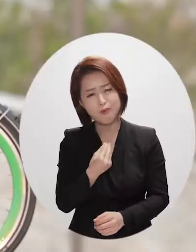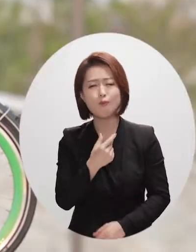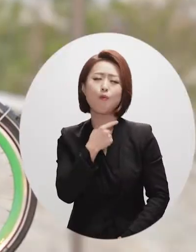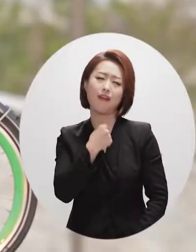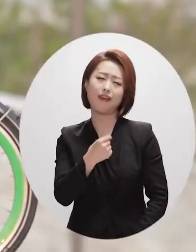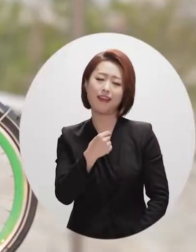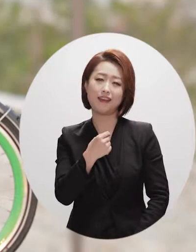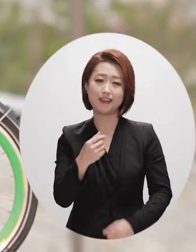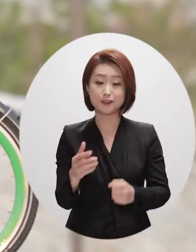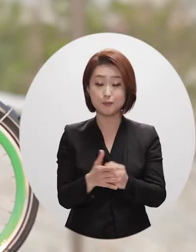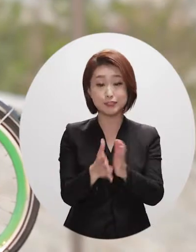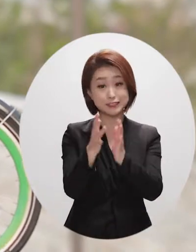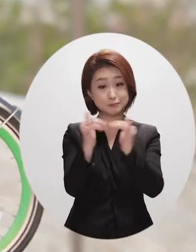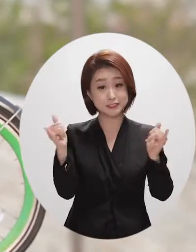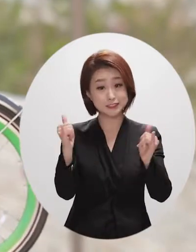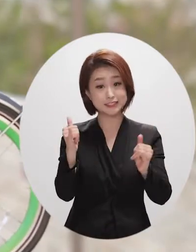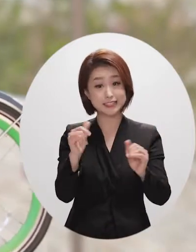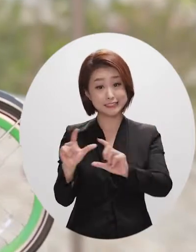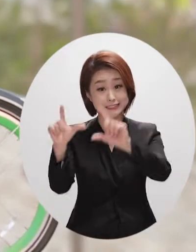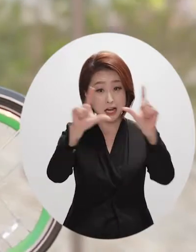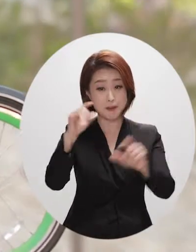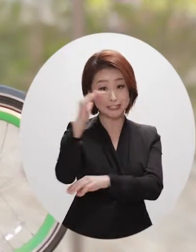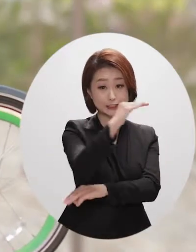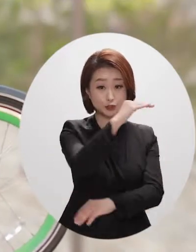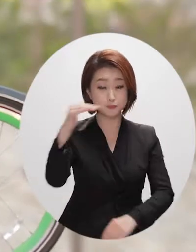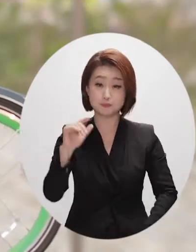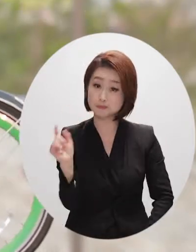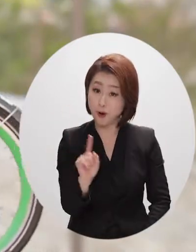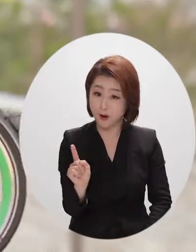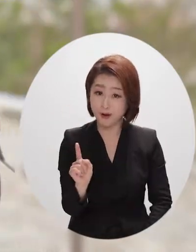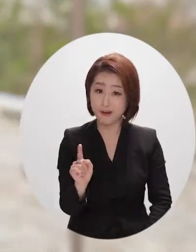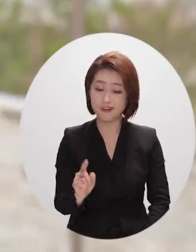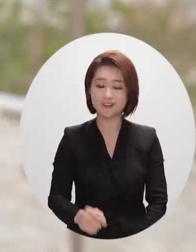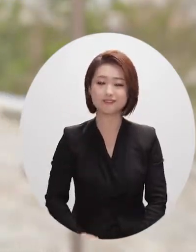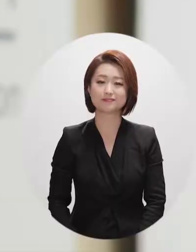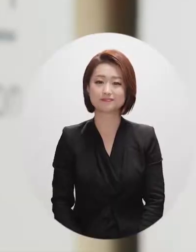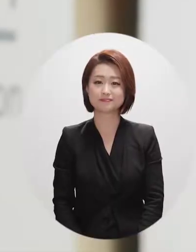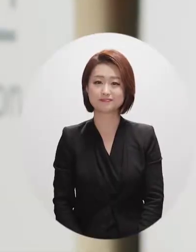서울시민이 누려야 하는 기본적인 기준이 어떤 것인지를